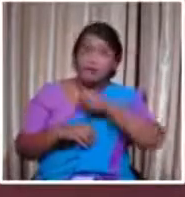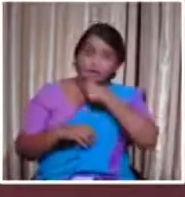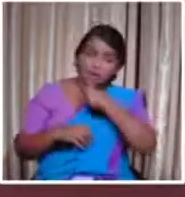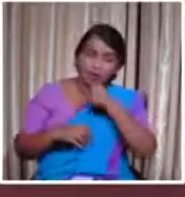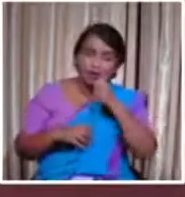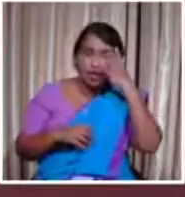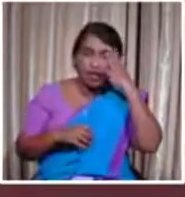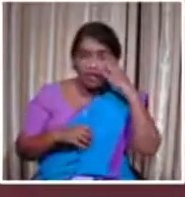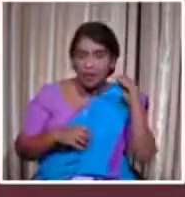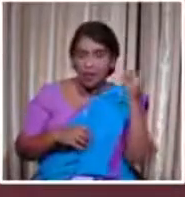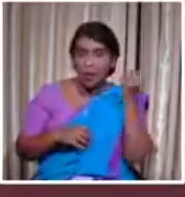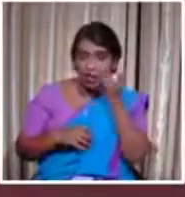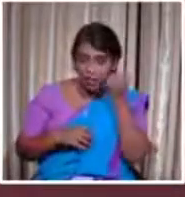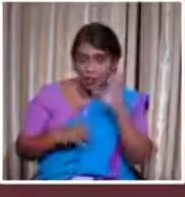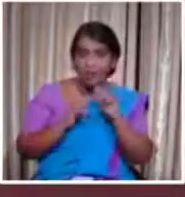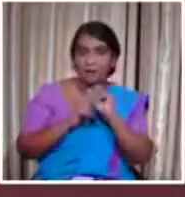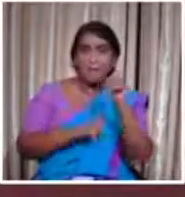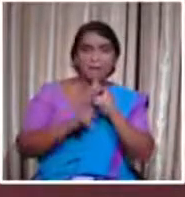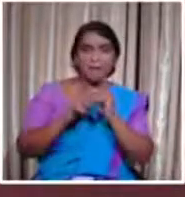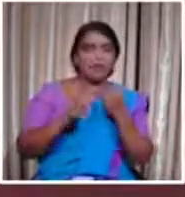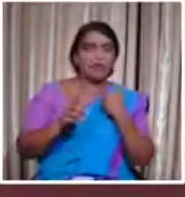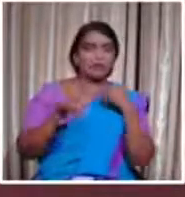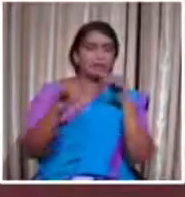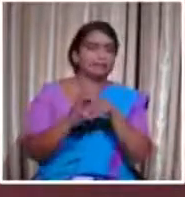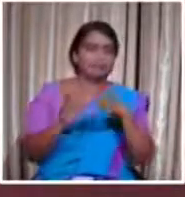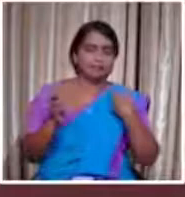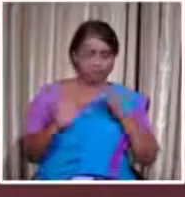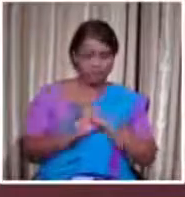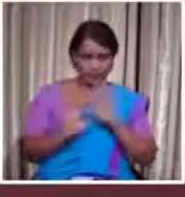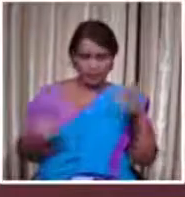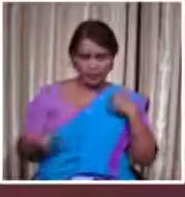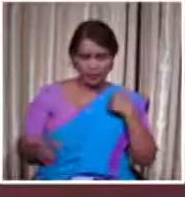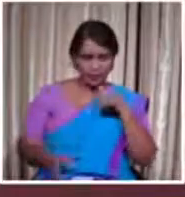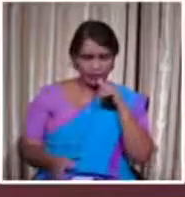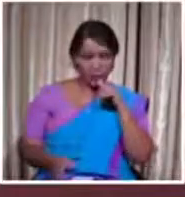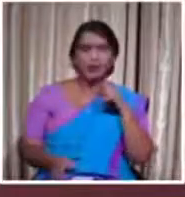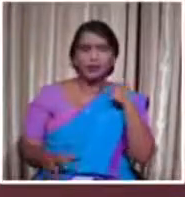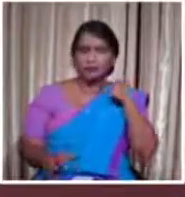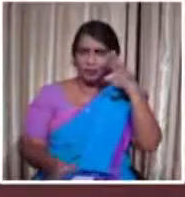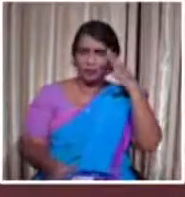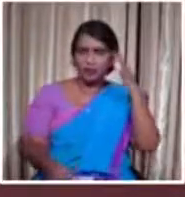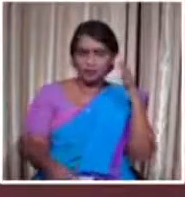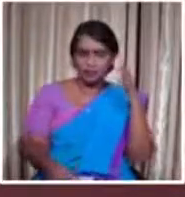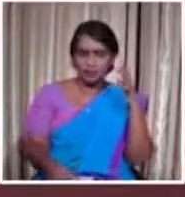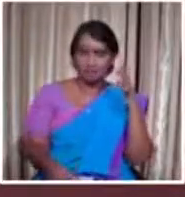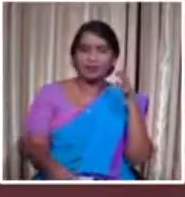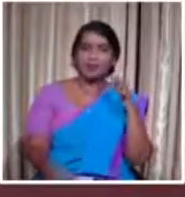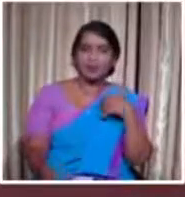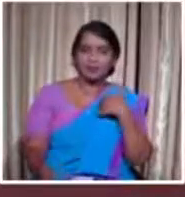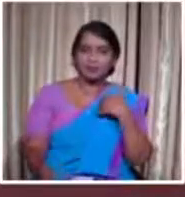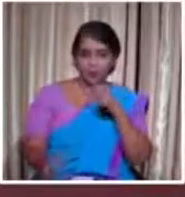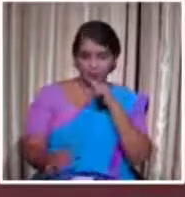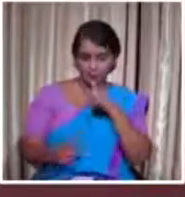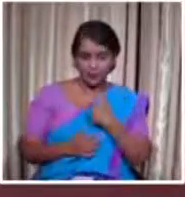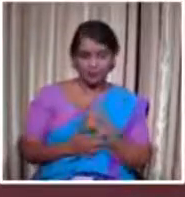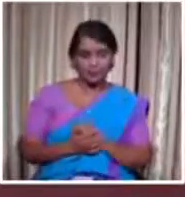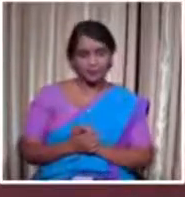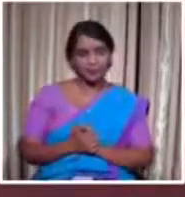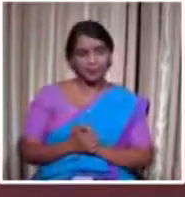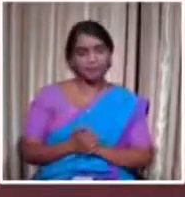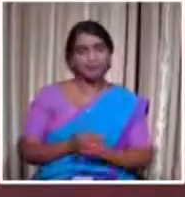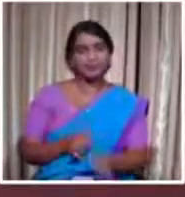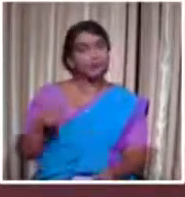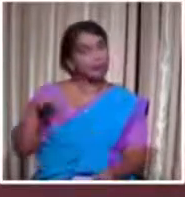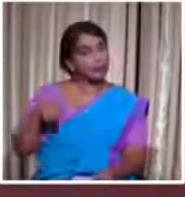අමතක වීමේ රෝගේ තියෙනවා නම් පාර්ලිමේන්තුවේ මම නම් නියෝජනය කරන්නේ නැහැ කියලා මම හිතාගත කරු නියෝජ්‍ය කතානායකතුමනි අද